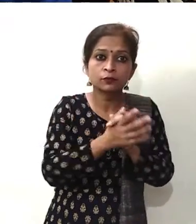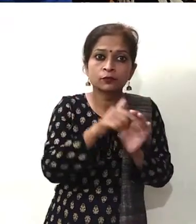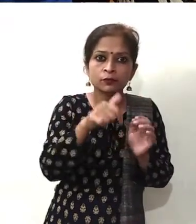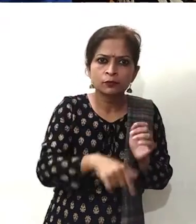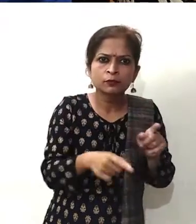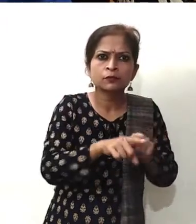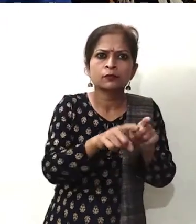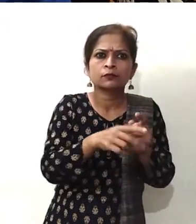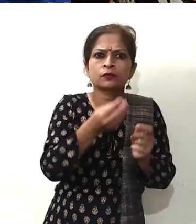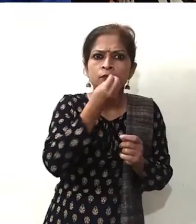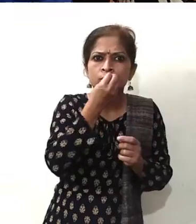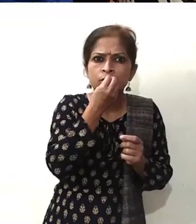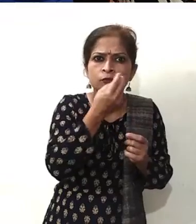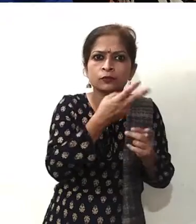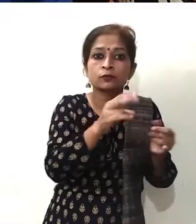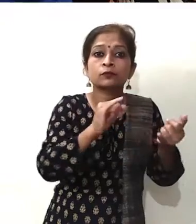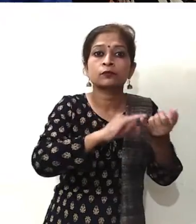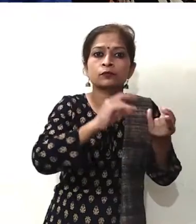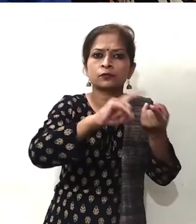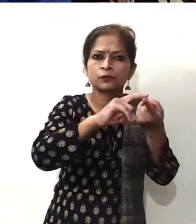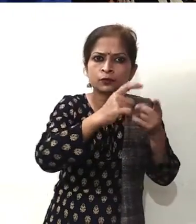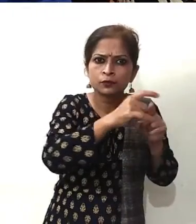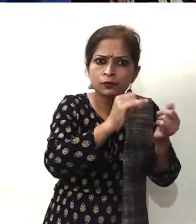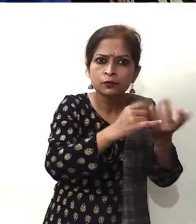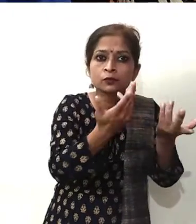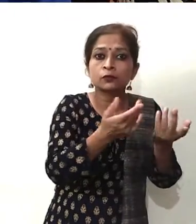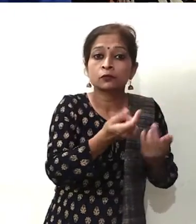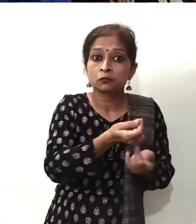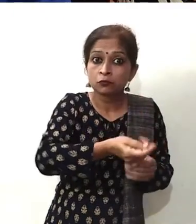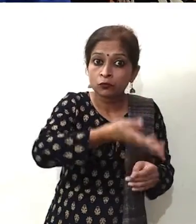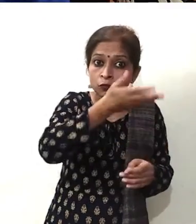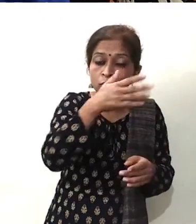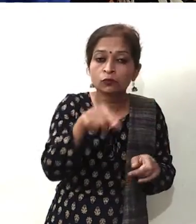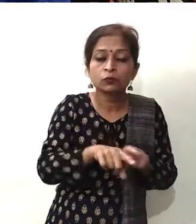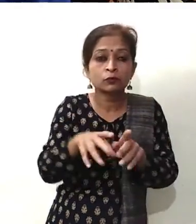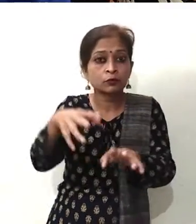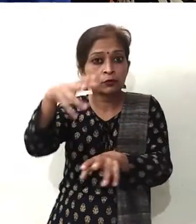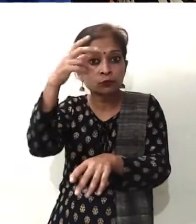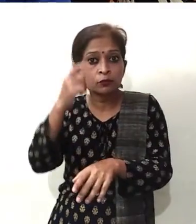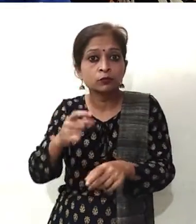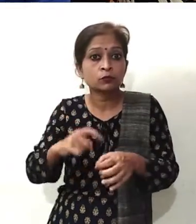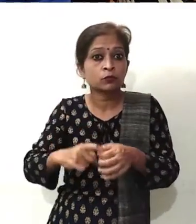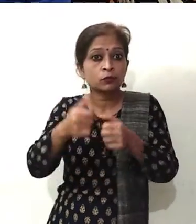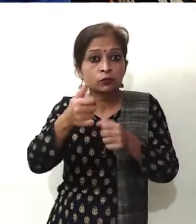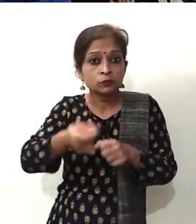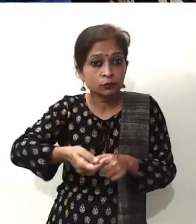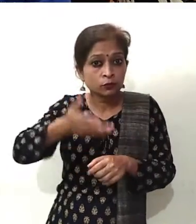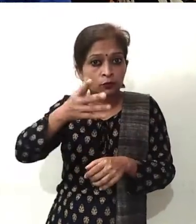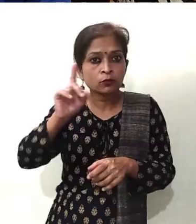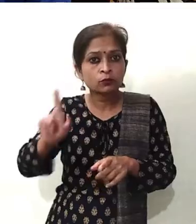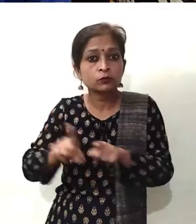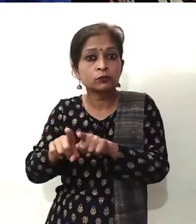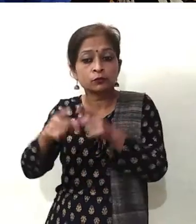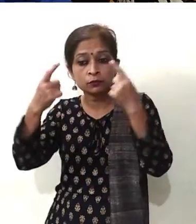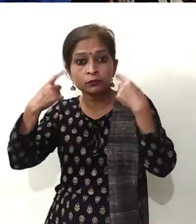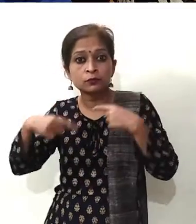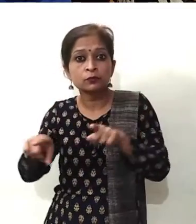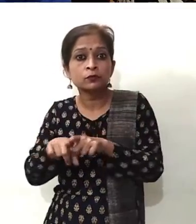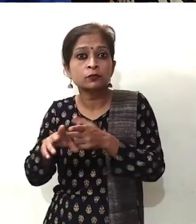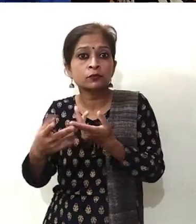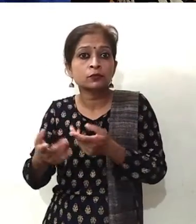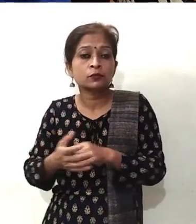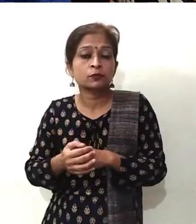खाद्यान्नों में भी अच्छी बीज की कीमत है, पशुओं में अच्छी बीज की कीमत है, तो इंसानों में तो और ज्यादा, क्योंकि सबसे ऊंची कृति है। तो